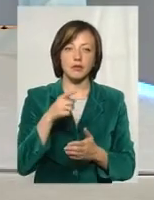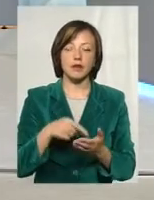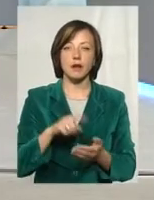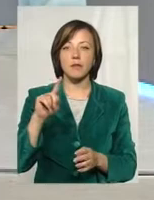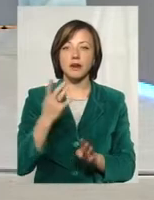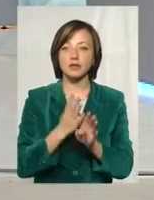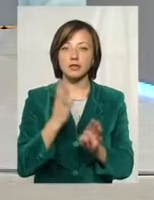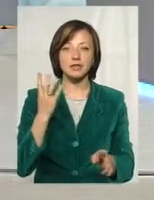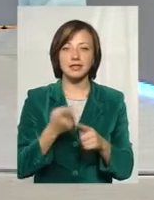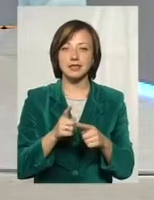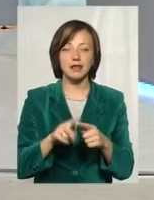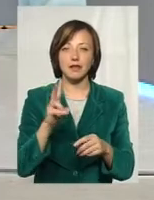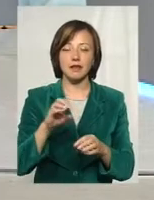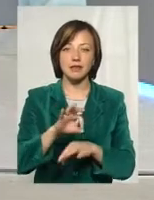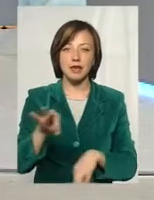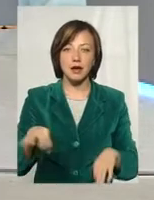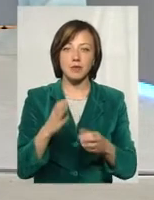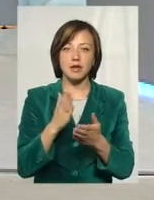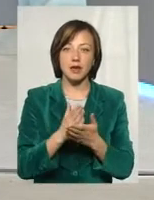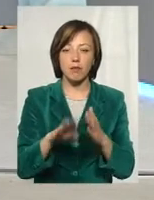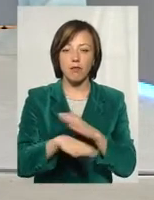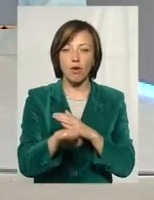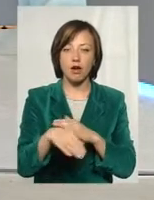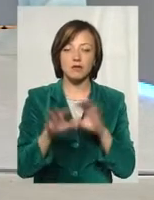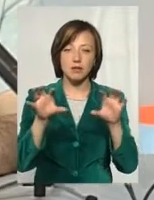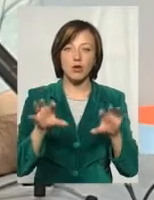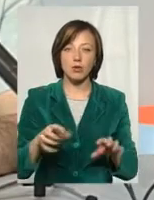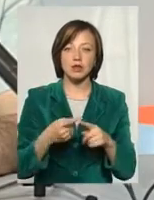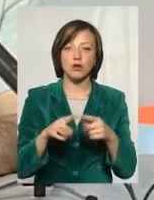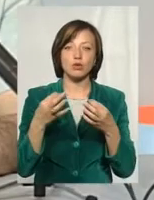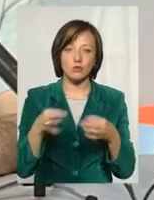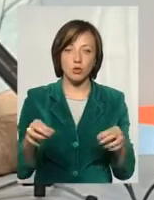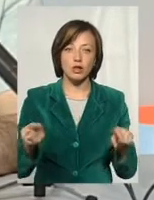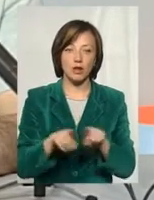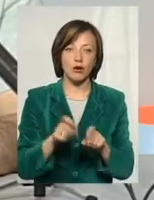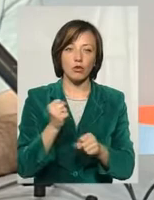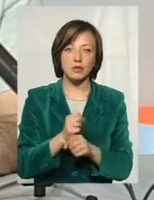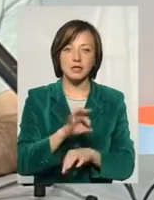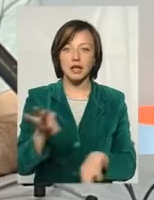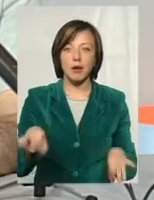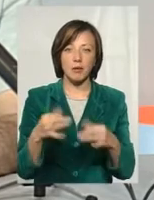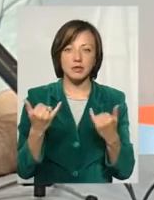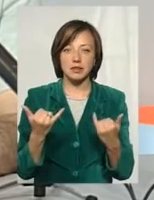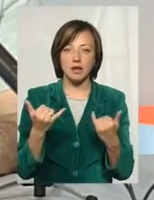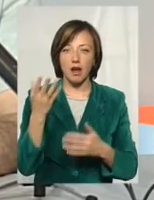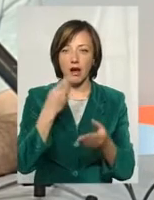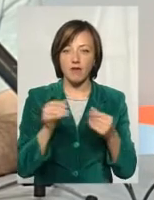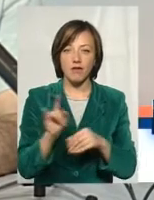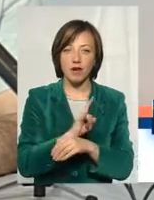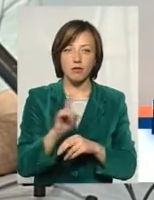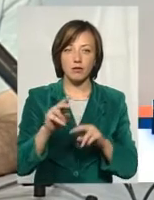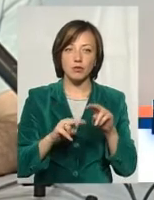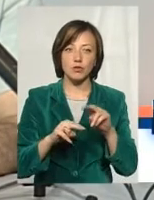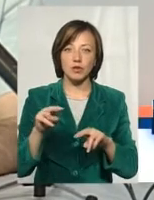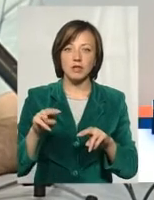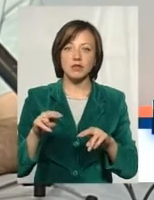що це навіть не схеми, це просто є якісь прогалини в законі, або це дозволено, і тому так робиться. Схеми все-таки зараз, афери вибудовують з ринком